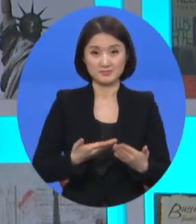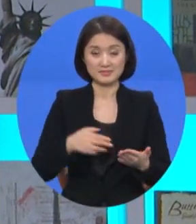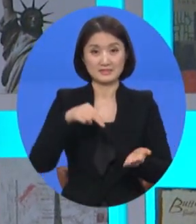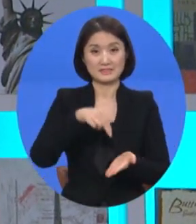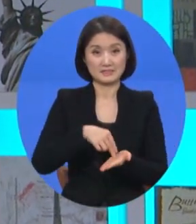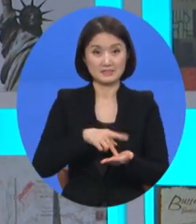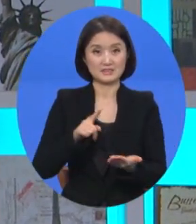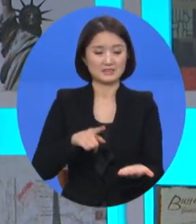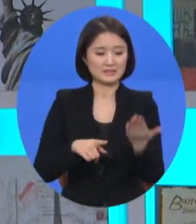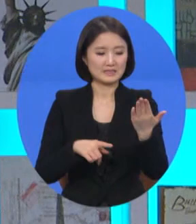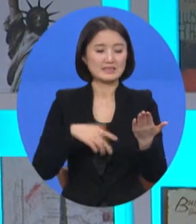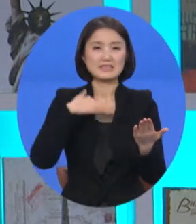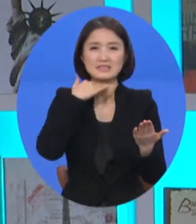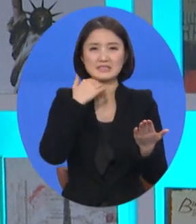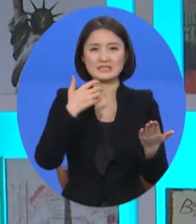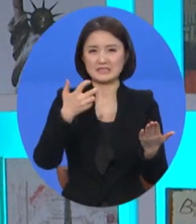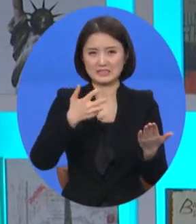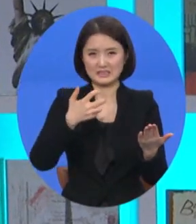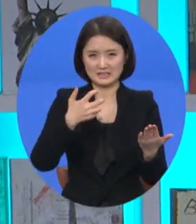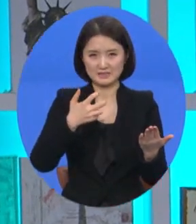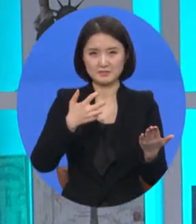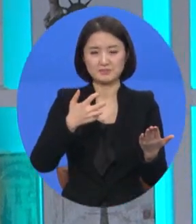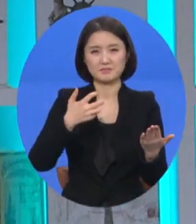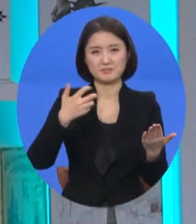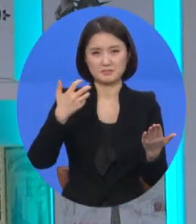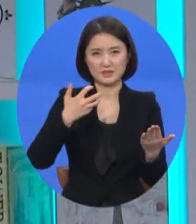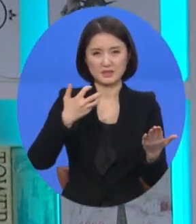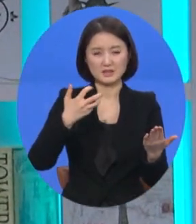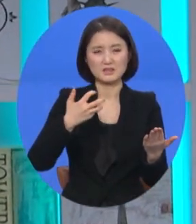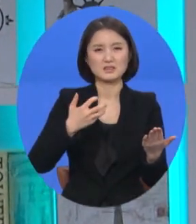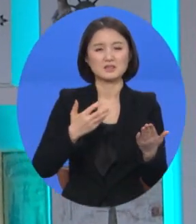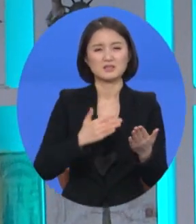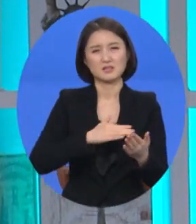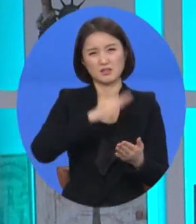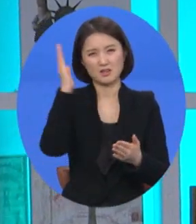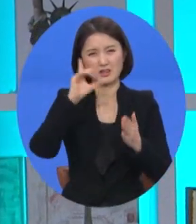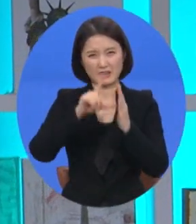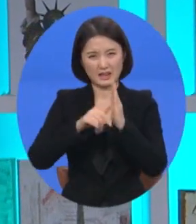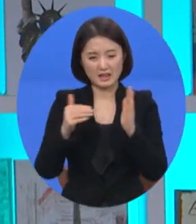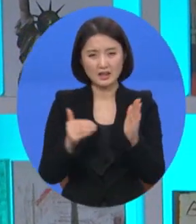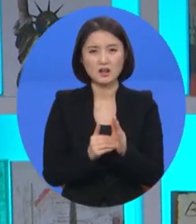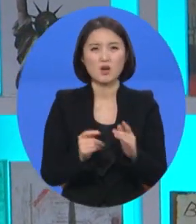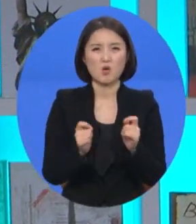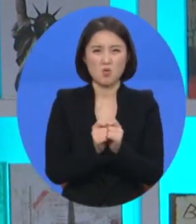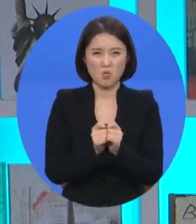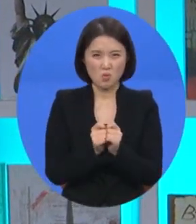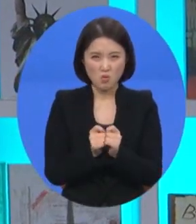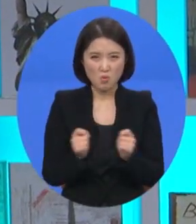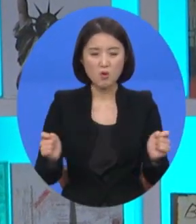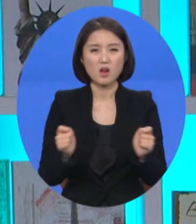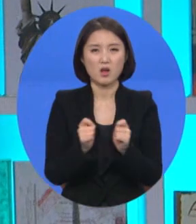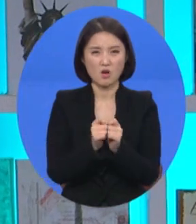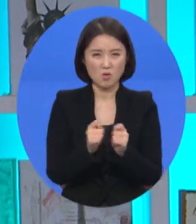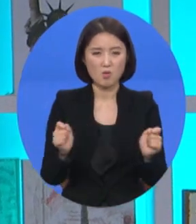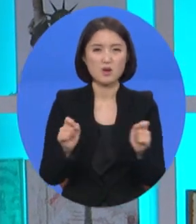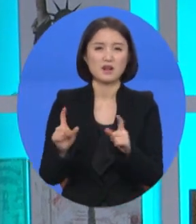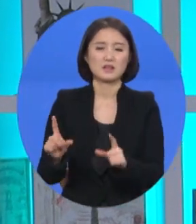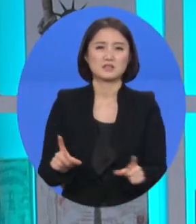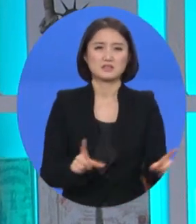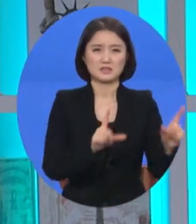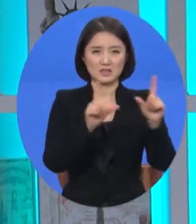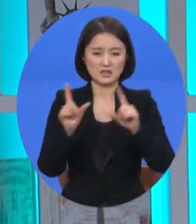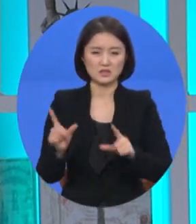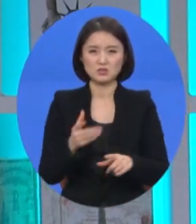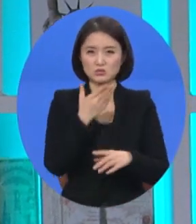나이 70이 넘고 나이 80이 넘도록 장수 하시는 것을 축하드리며 오며 또 함